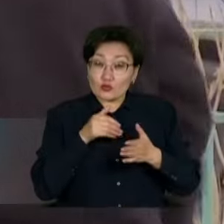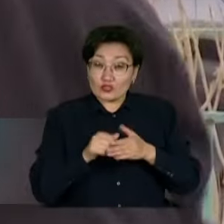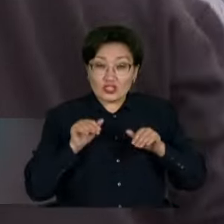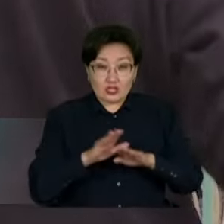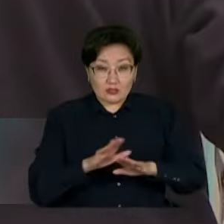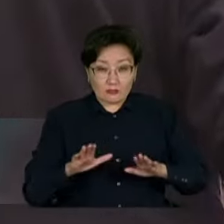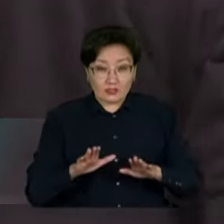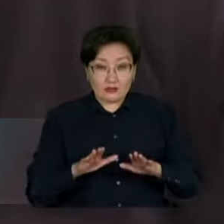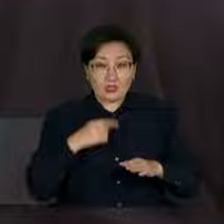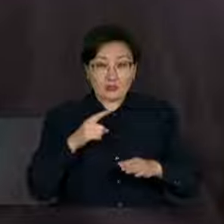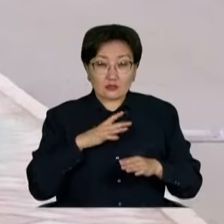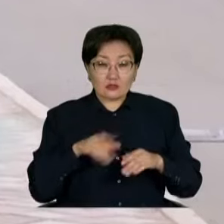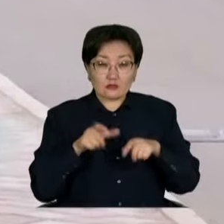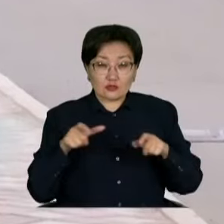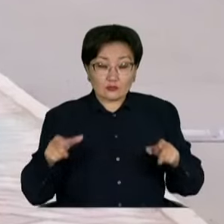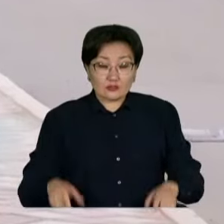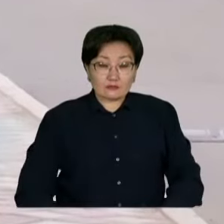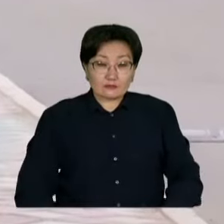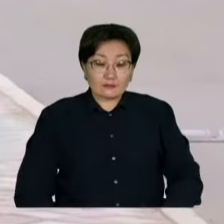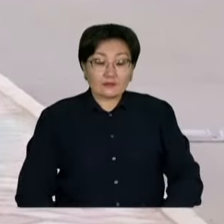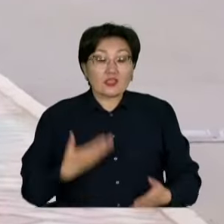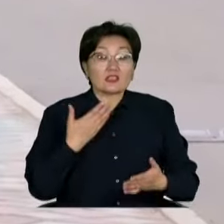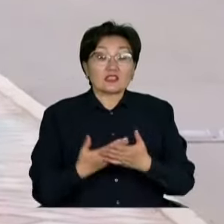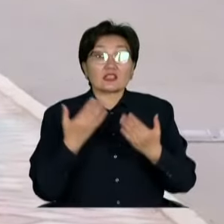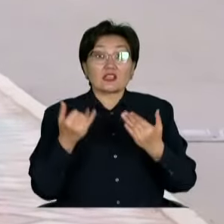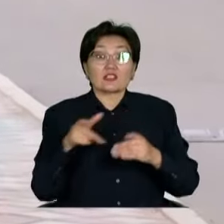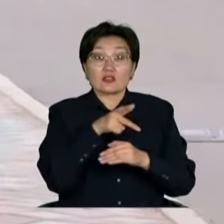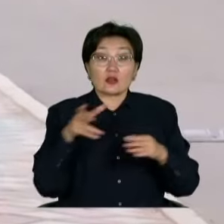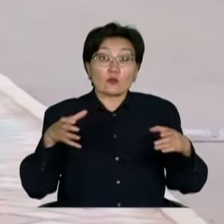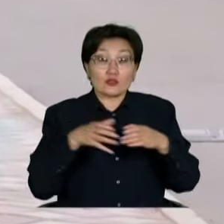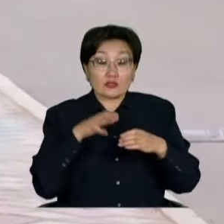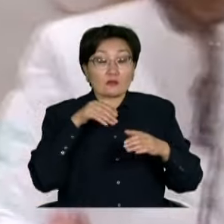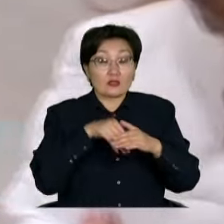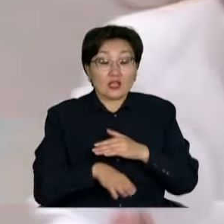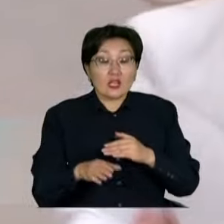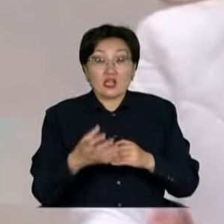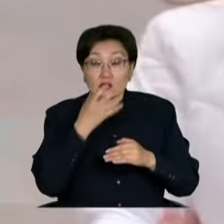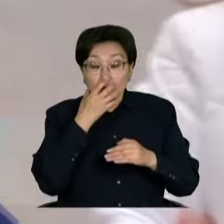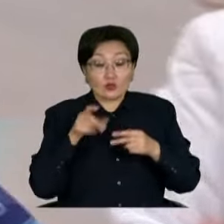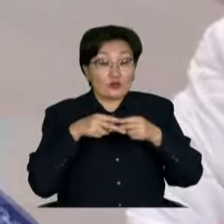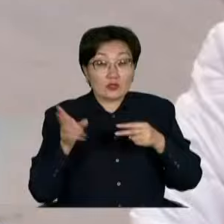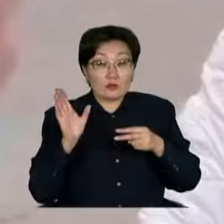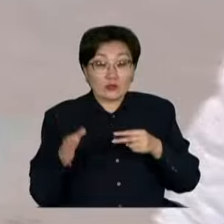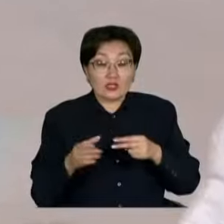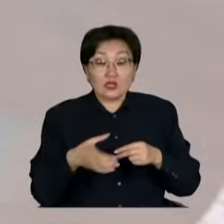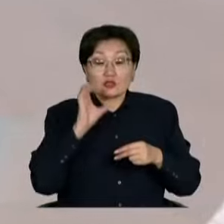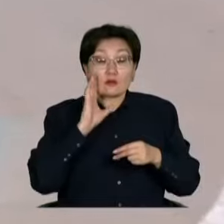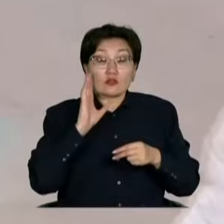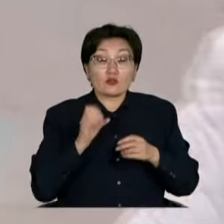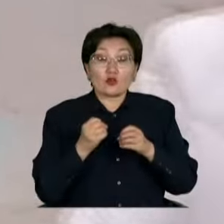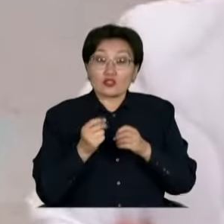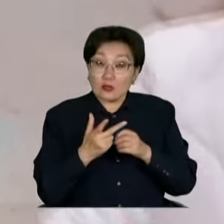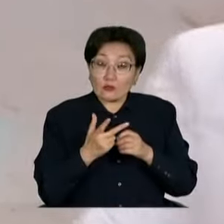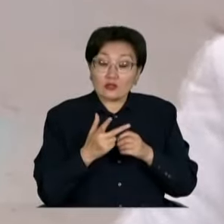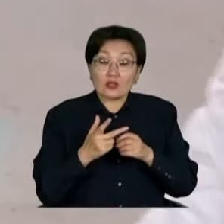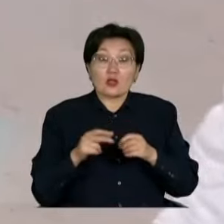жалғасып келе жатқанын да айтты көпшілік. Мысалы, қазір сіздер кетесіңдер, жылуды барады да сөндіреді тұстайды. Мысалы, шетін судегі міне